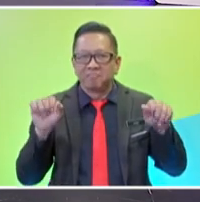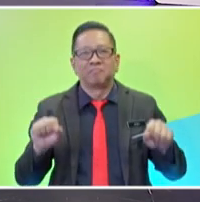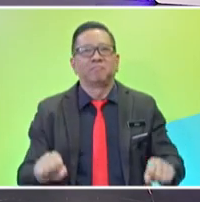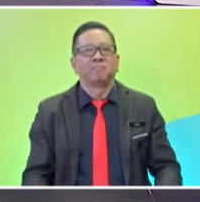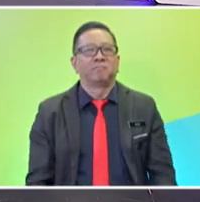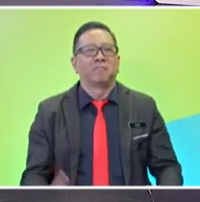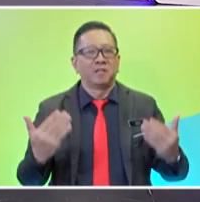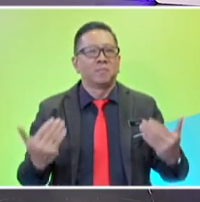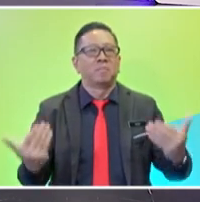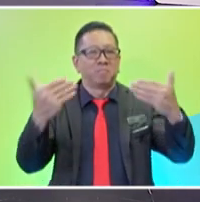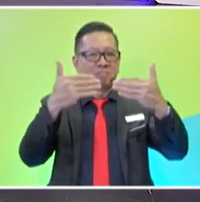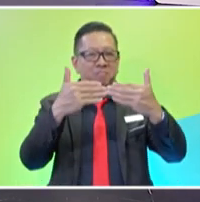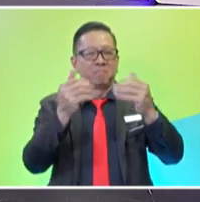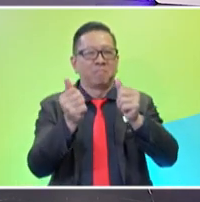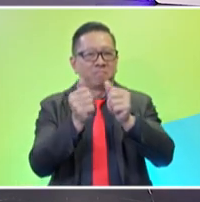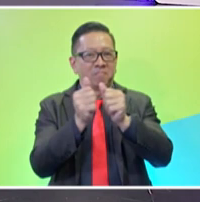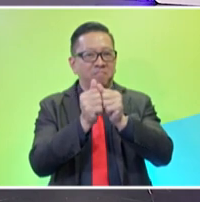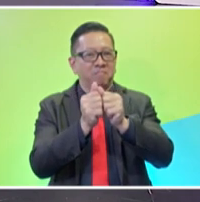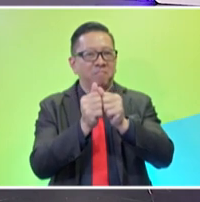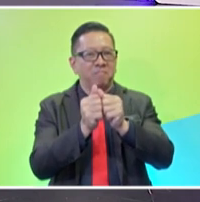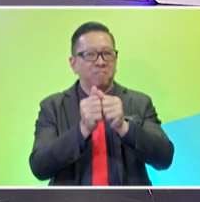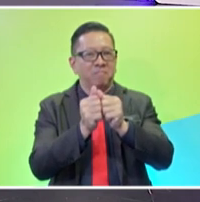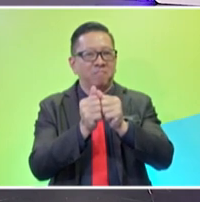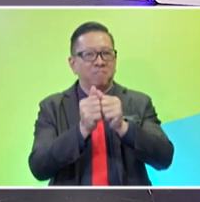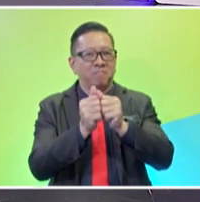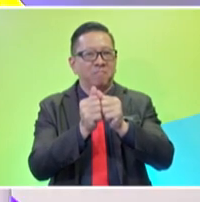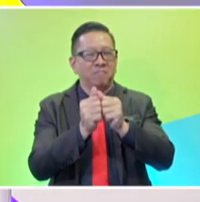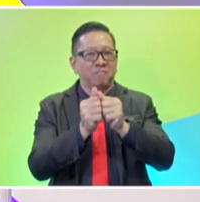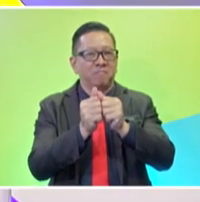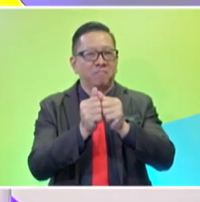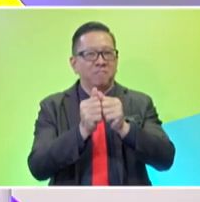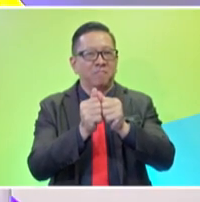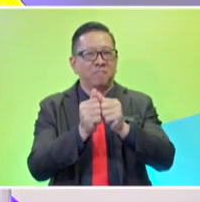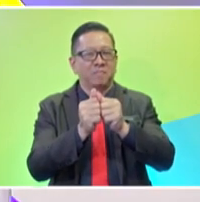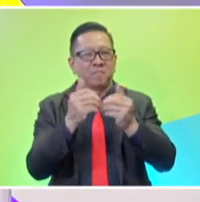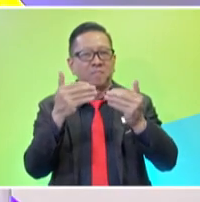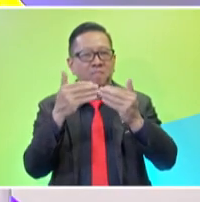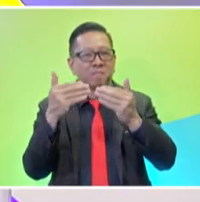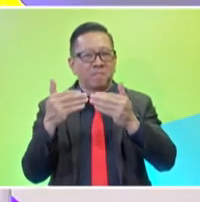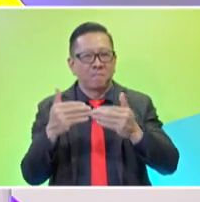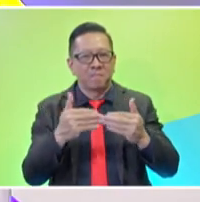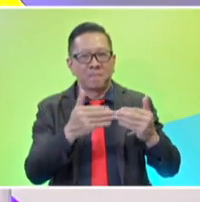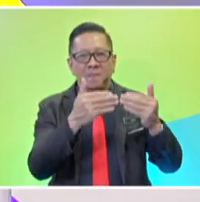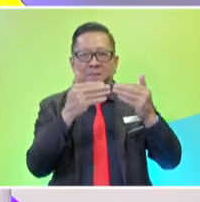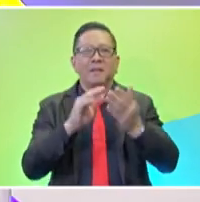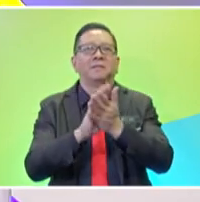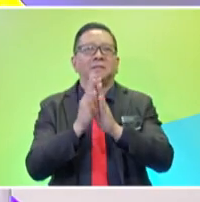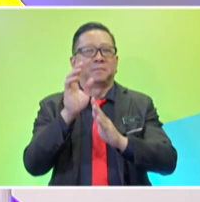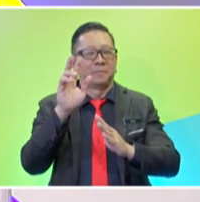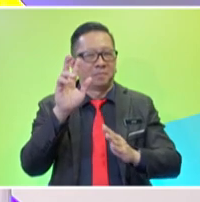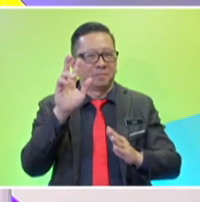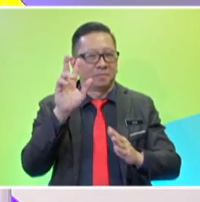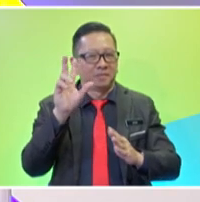akan cantumkan eee dengan tampol kita dekat ke semua kita hanya boleh lipat-lipat jantung di jadi satu bentuk